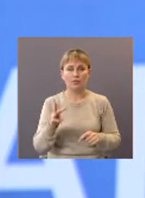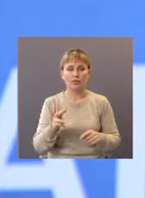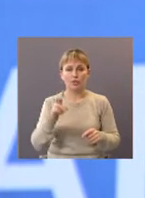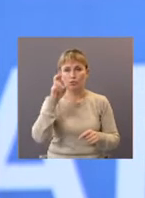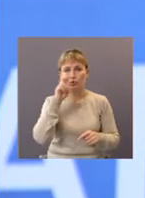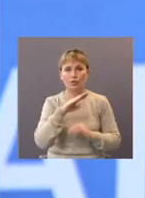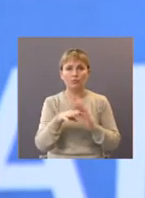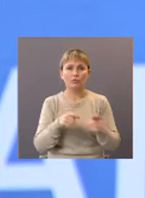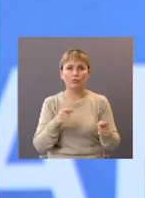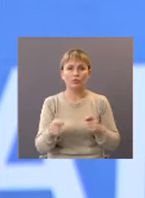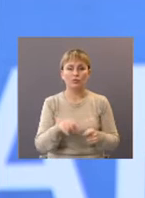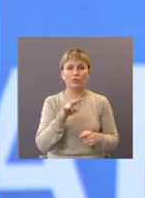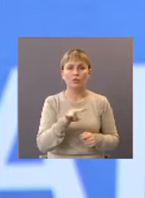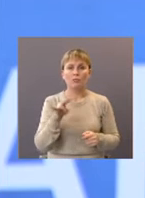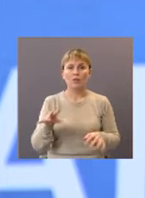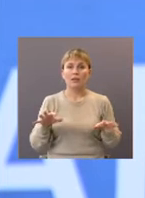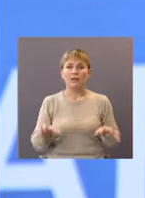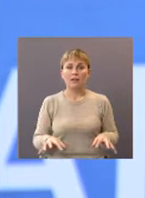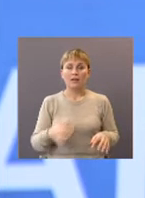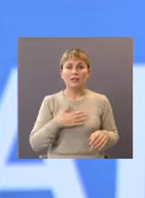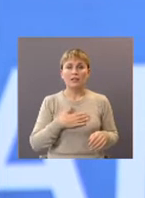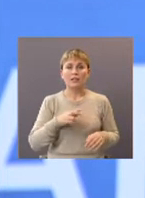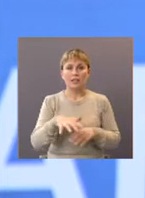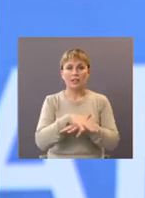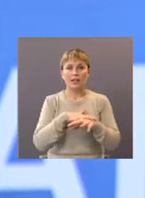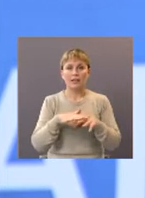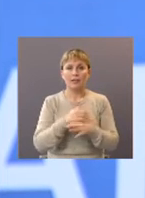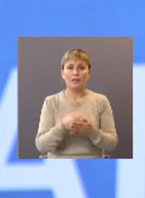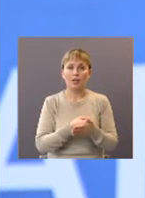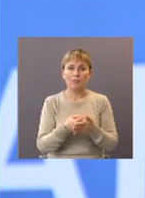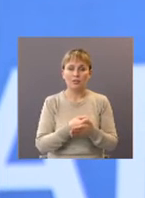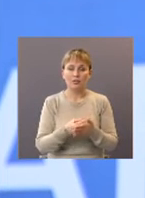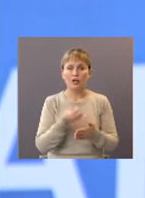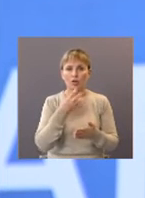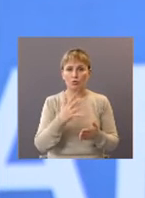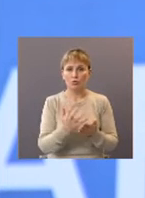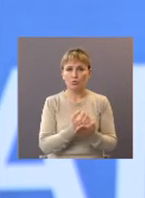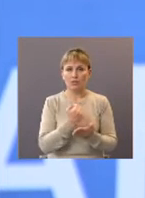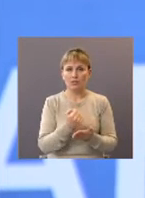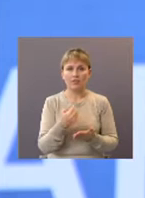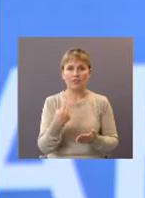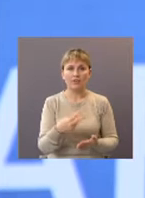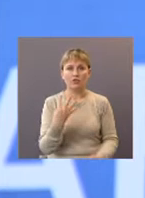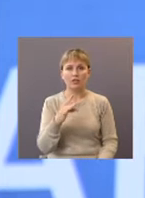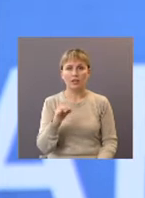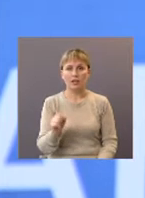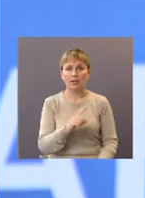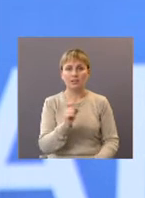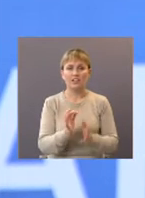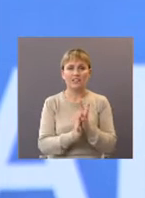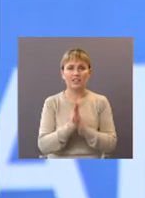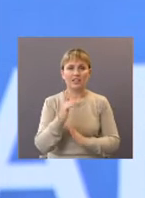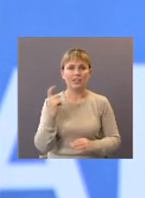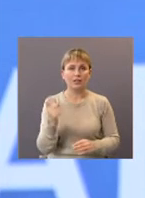руководством Нурсултана Абишевича Назарбаева наша страна добилась впечатляющих успехов. В 24 раза выросла